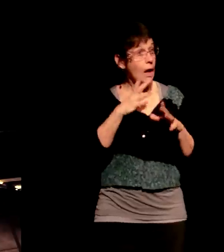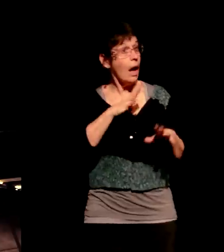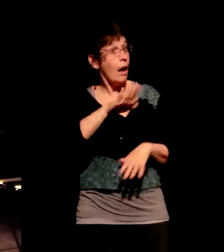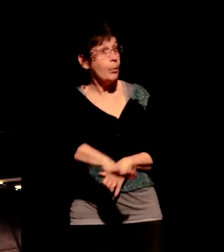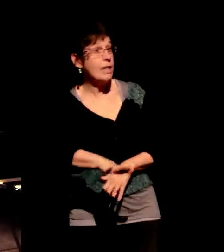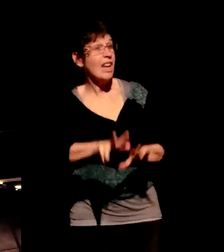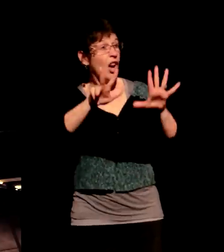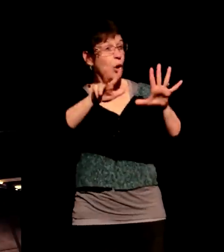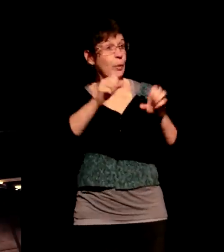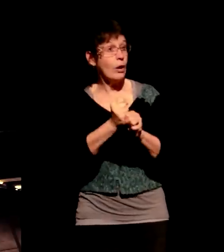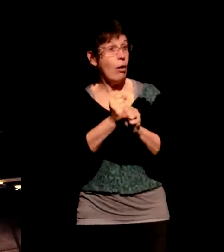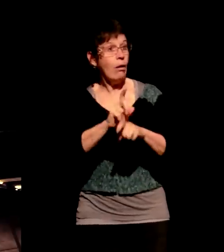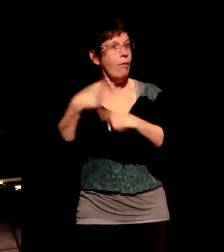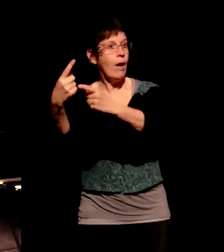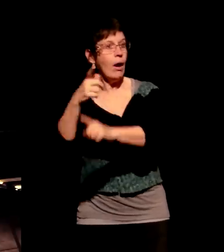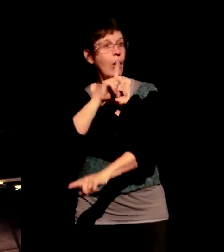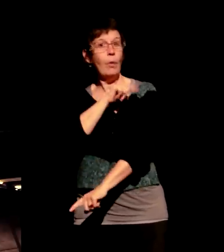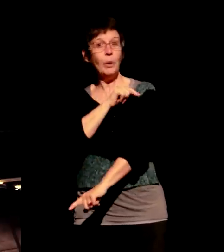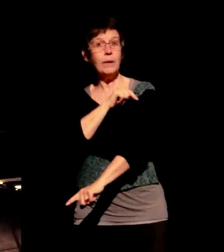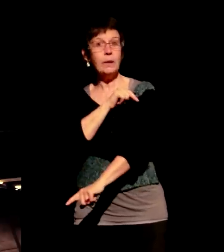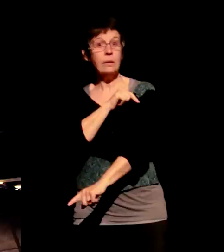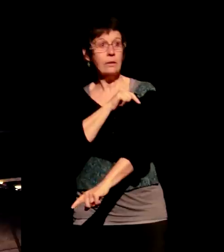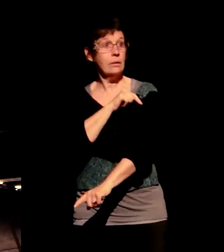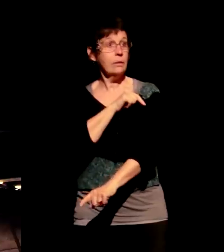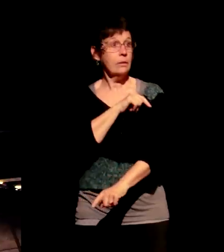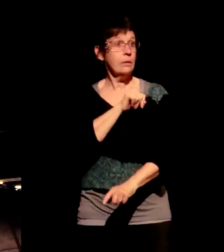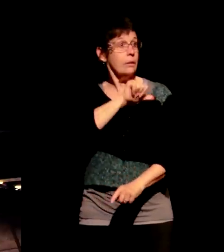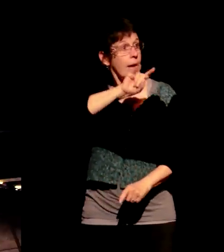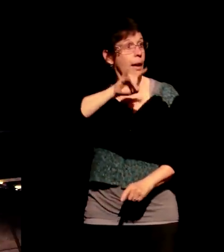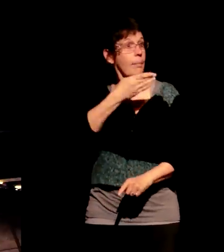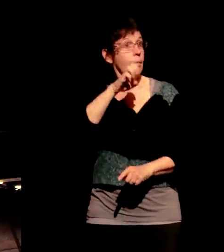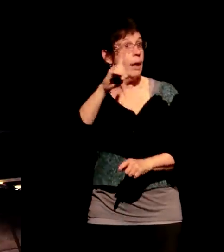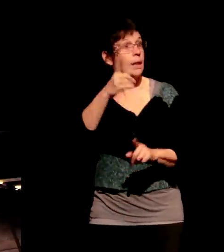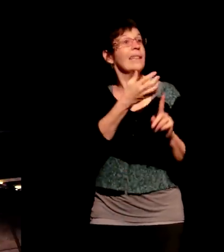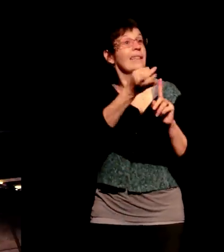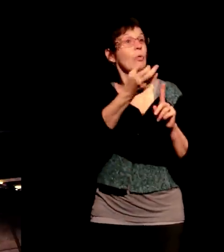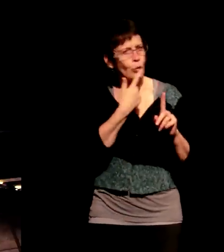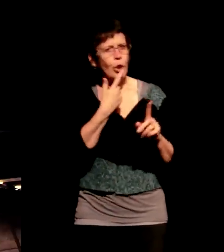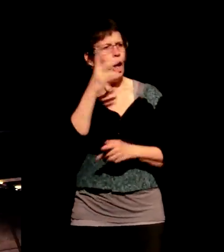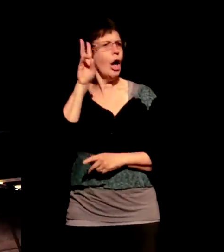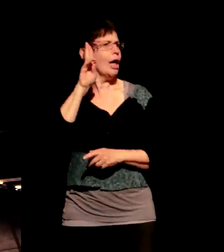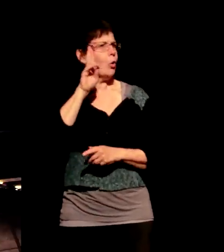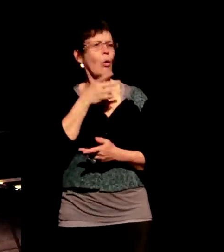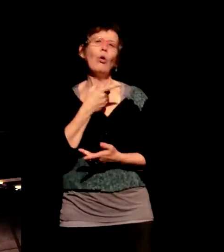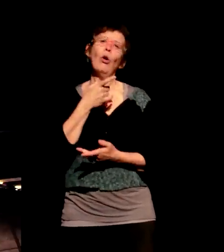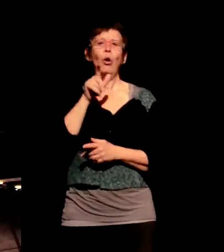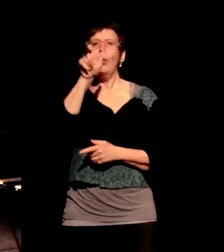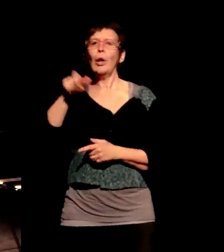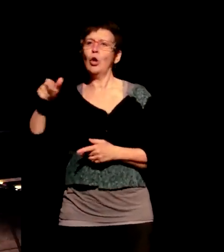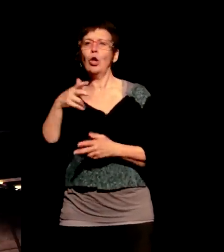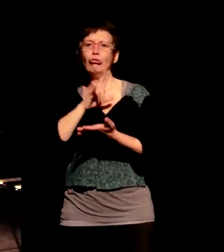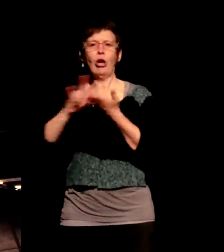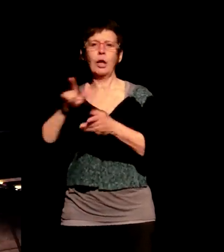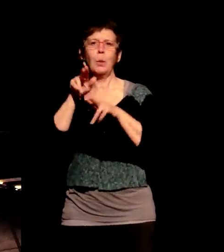police, c'est le cas du jeune Ahmed, qui a été envoyé au commissariat de police pour avoir dit « ils ont bien fait de tuer les gens de Charlie Hebdo ». Il avait 8 ans, il a été mis en